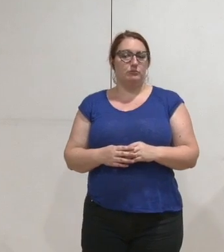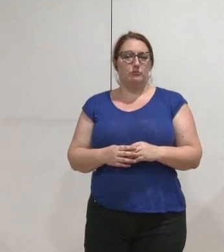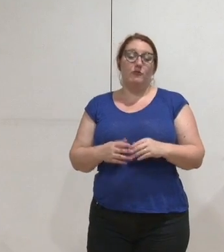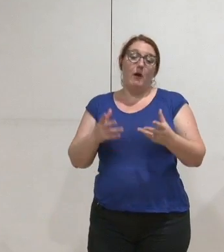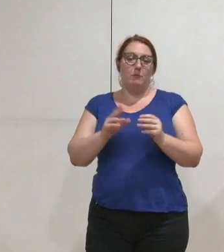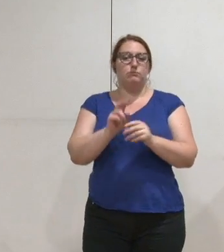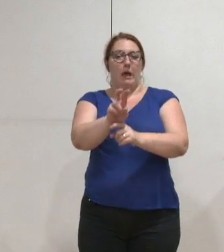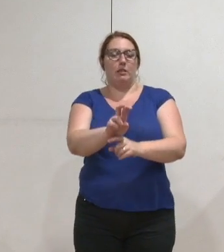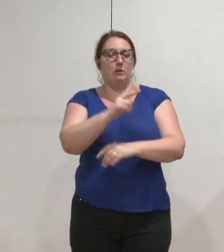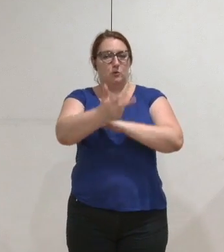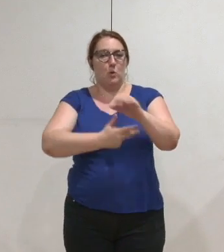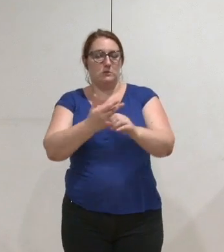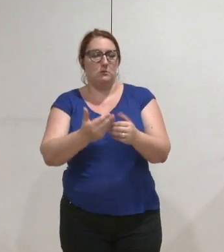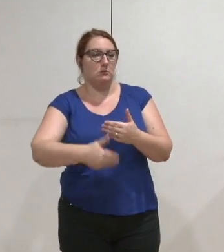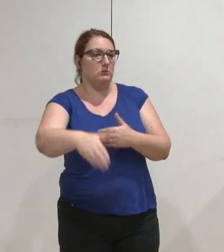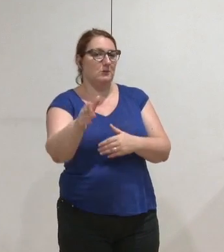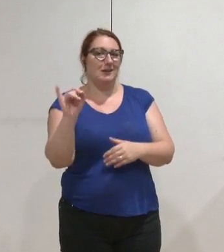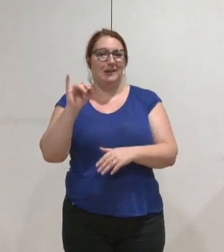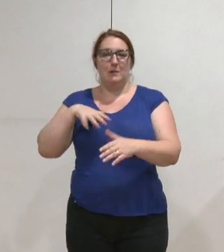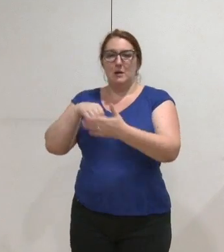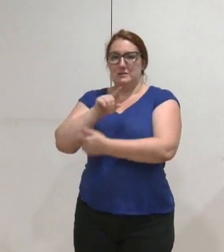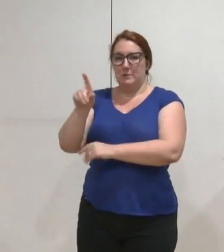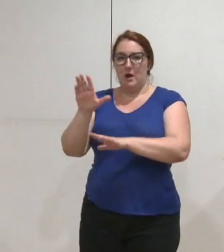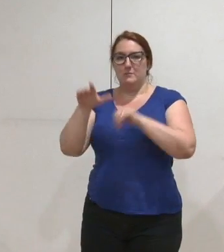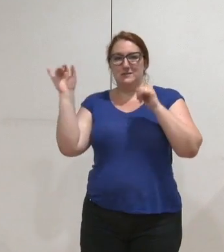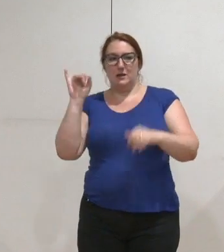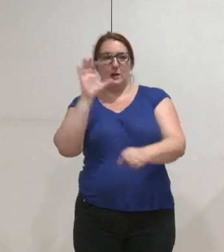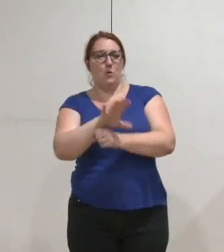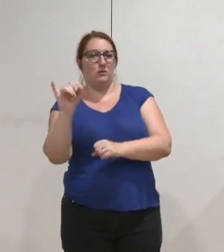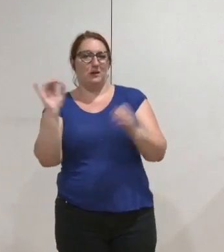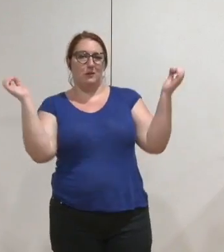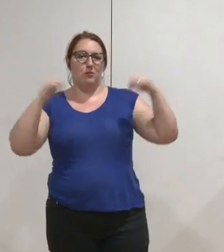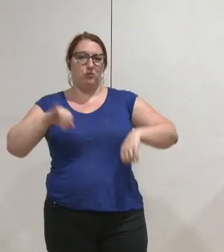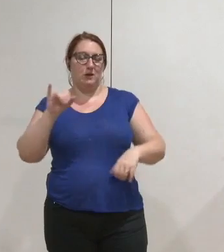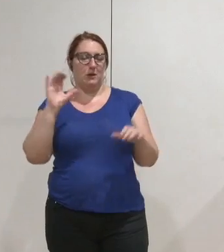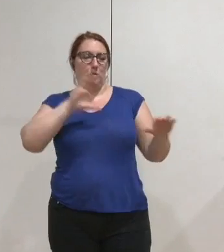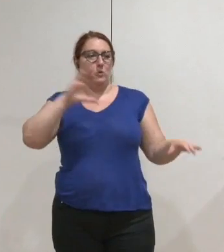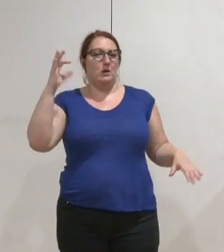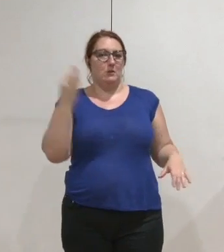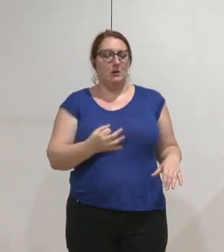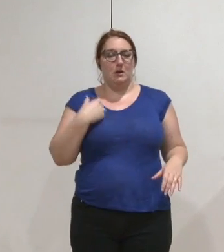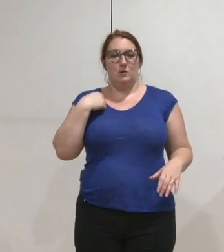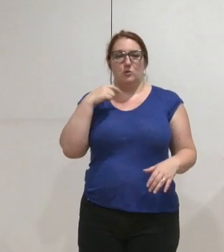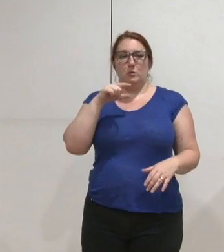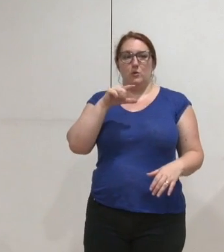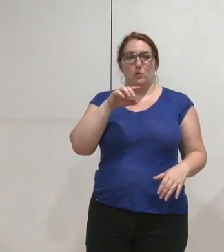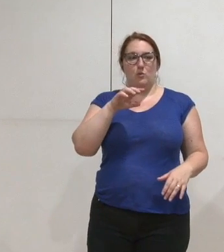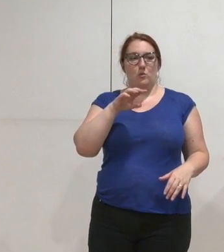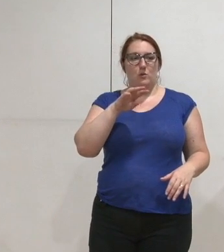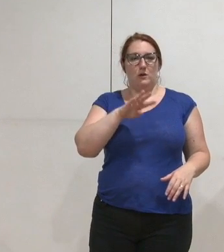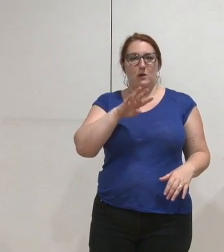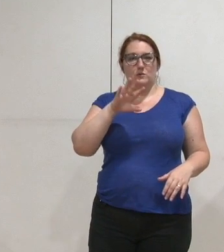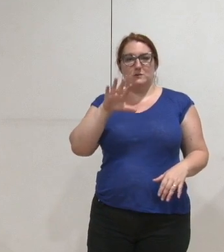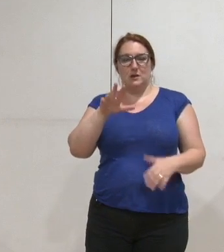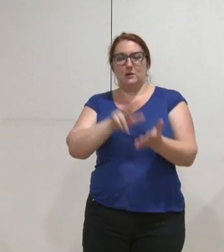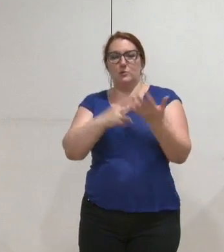pas part au vote qui s'abstient qui vote contre qui vote pour unanimité délibération adoptée la